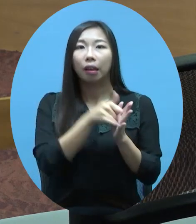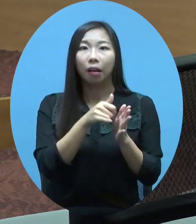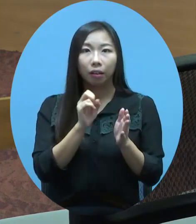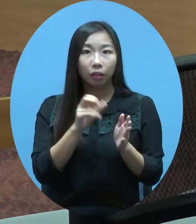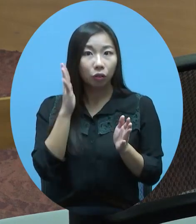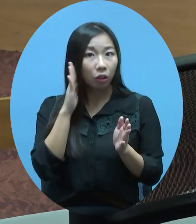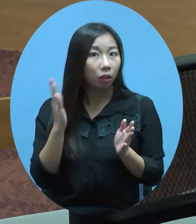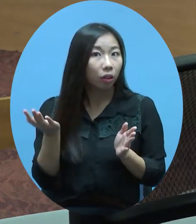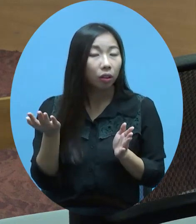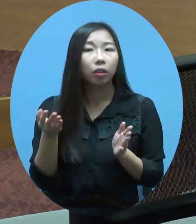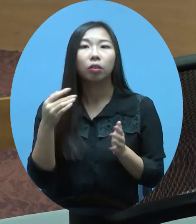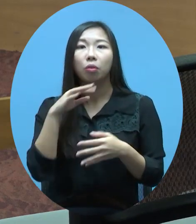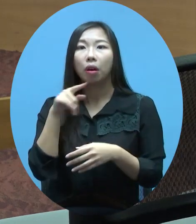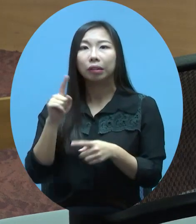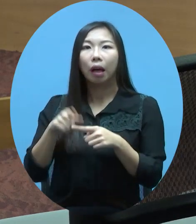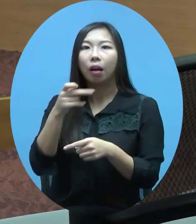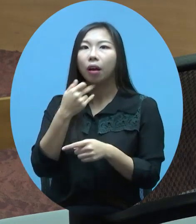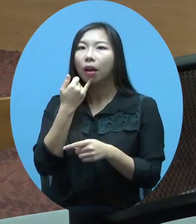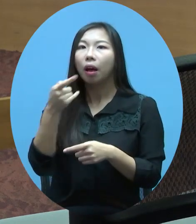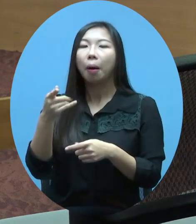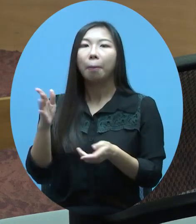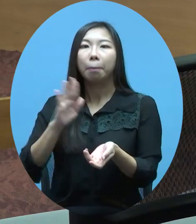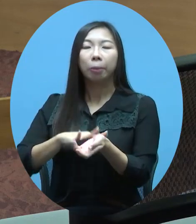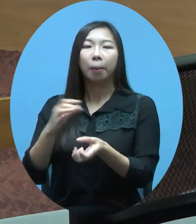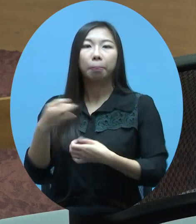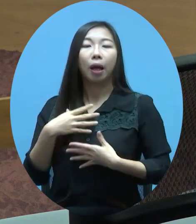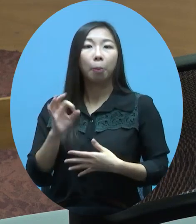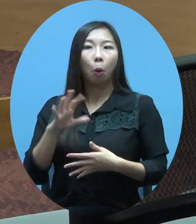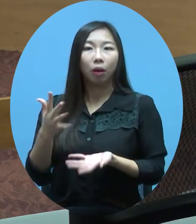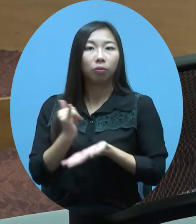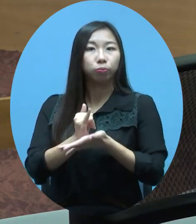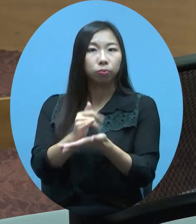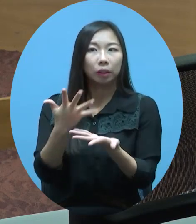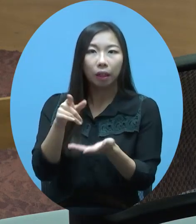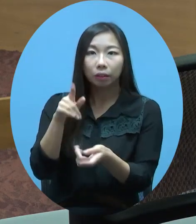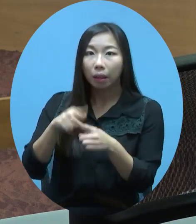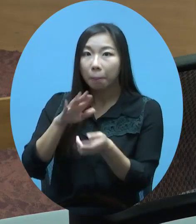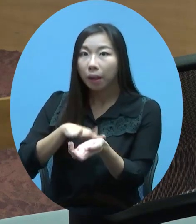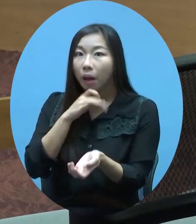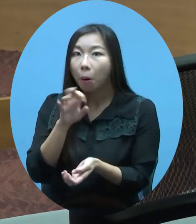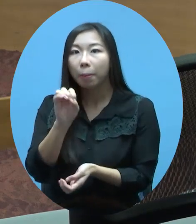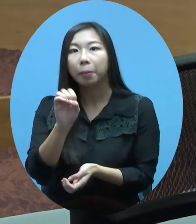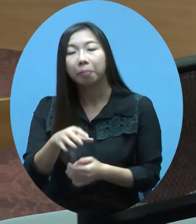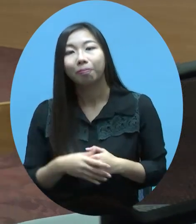咧，唔一定話係感染咗新型冠狀病毒嘅。咁佢哋而家入咗院之後咧，有冇病徵嘅咧？唔該。